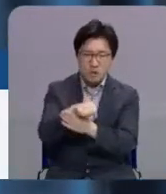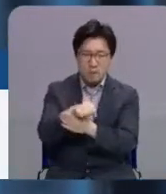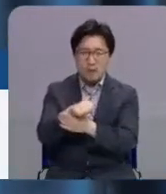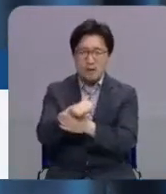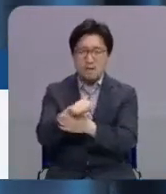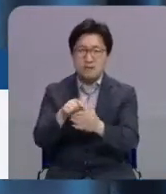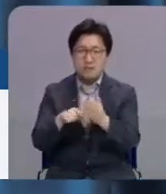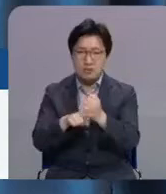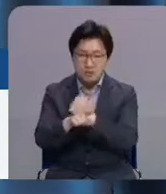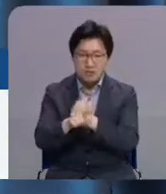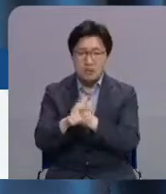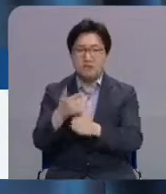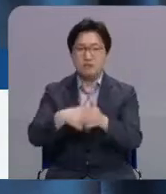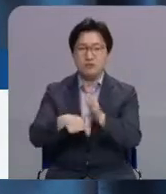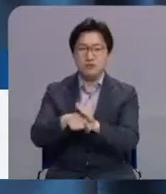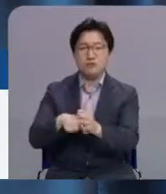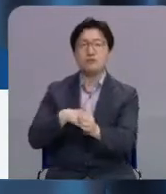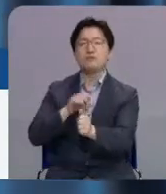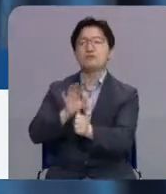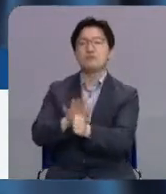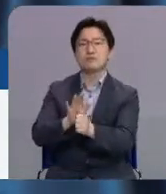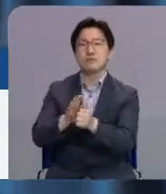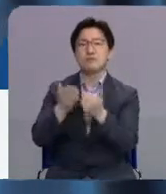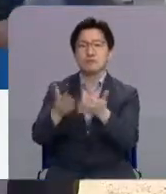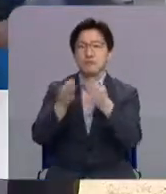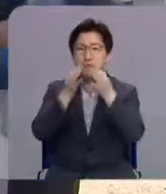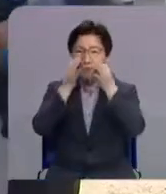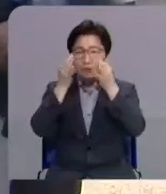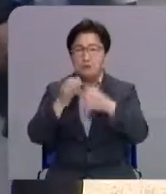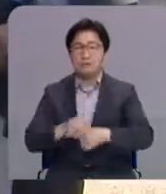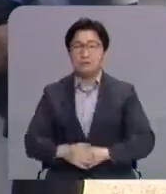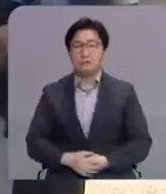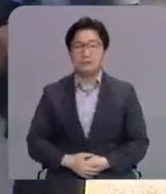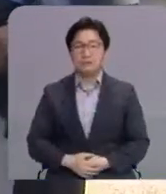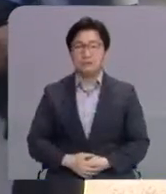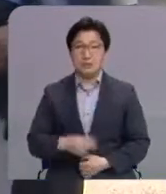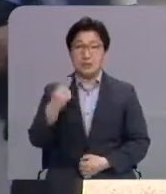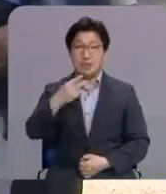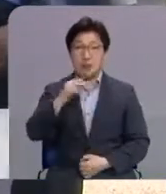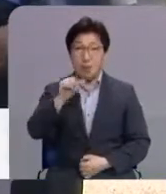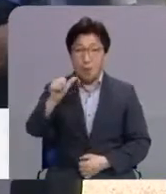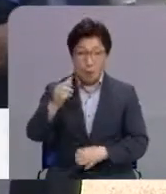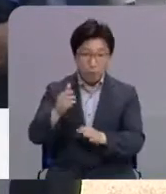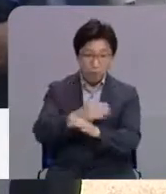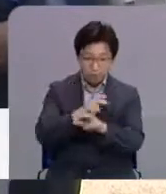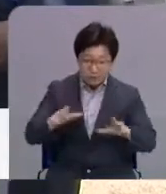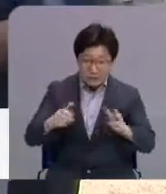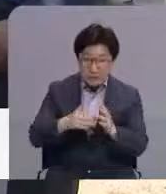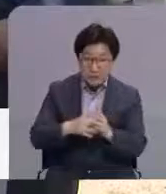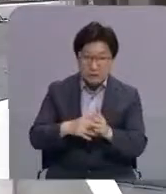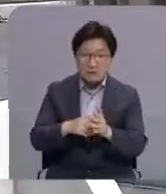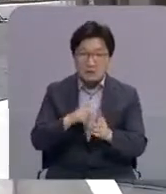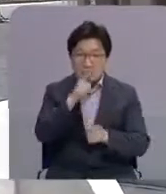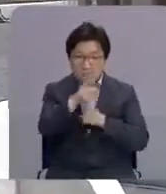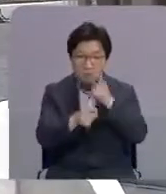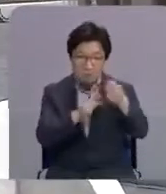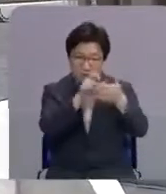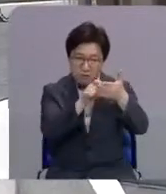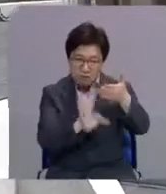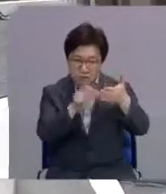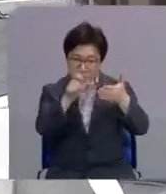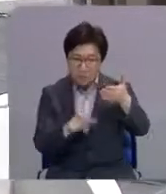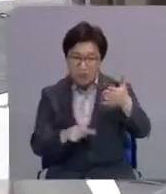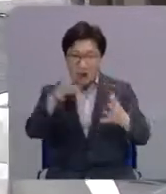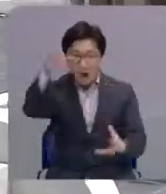있도록 최선의 지원을 다할 것입니다. 2005년부터 시작해 현재까지 등록된 전국의 문화재